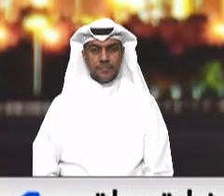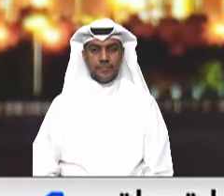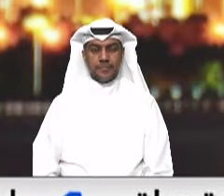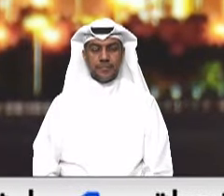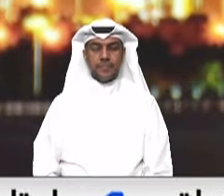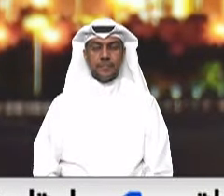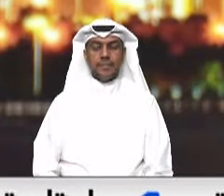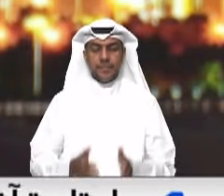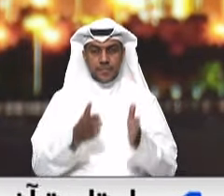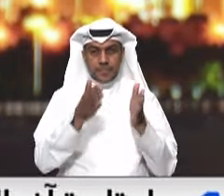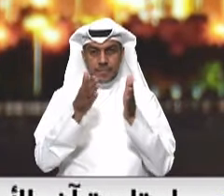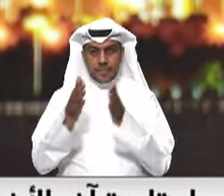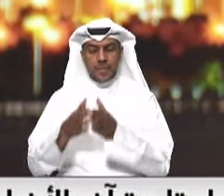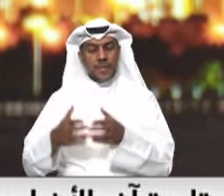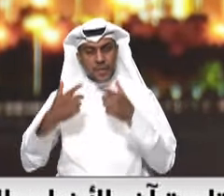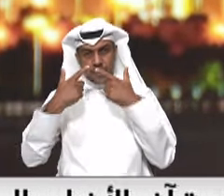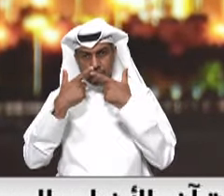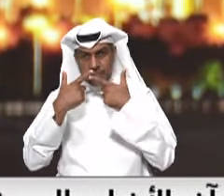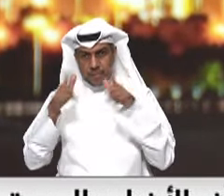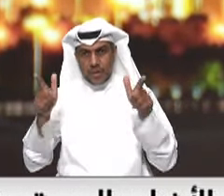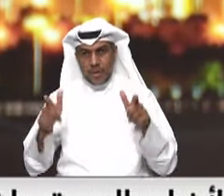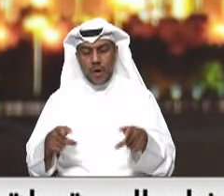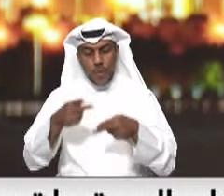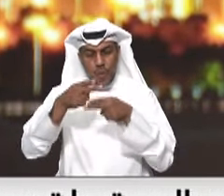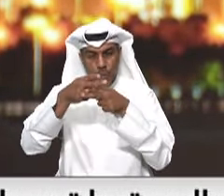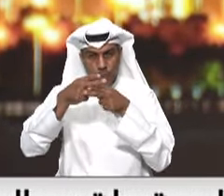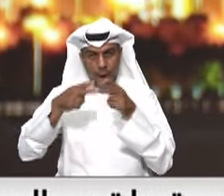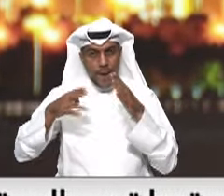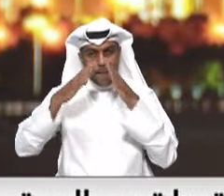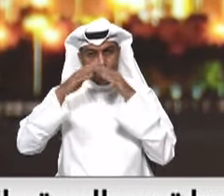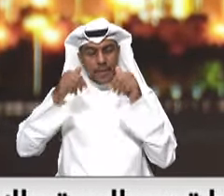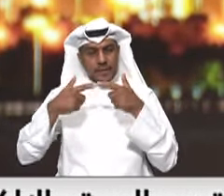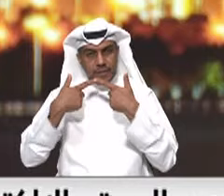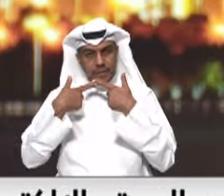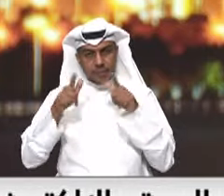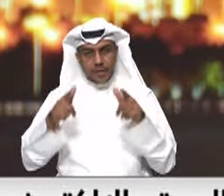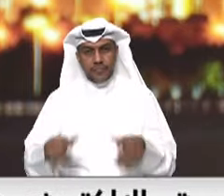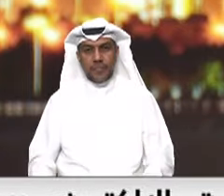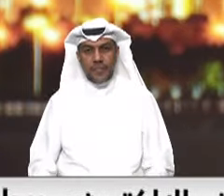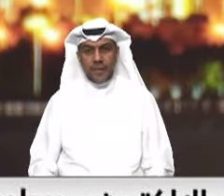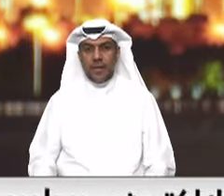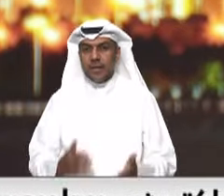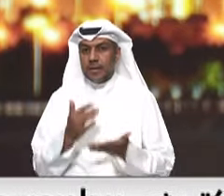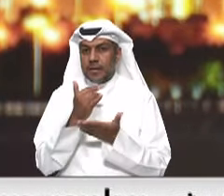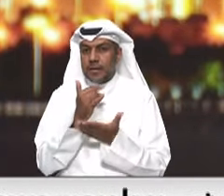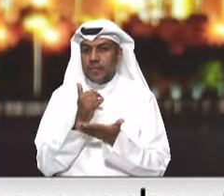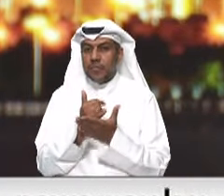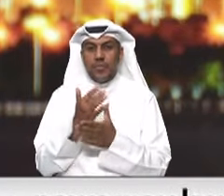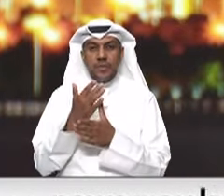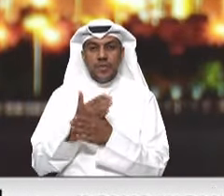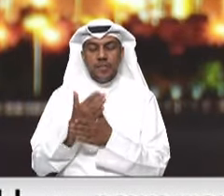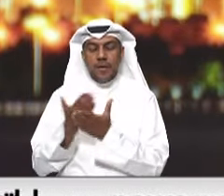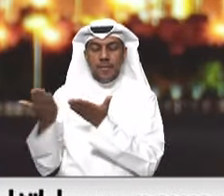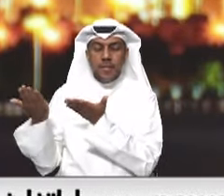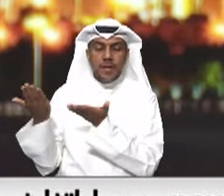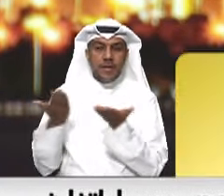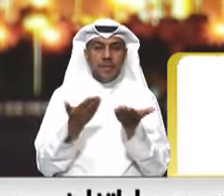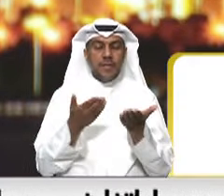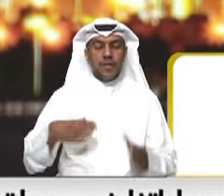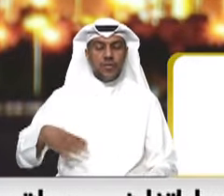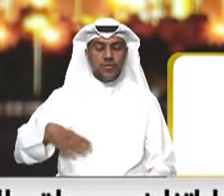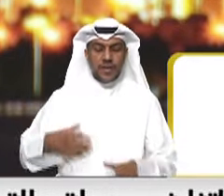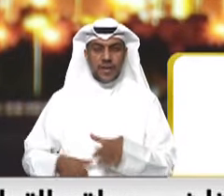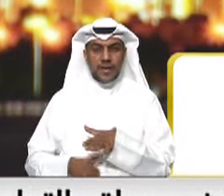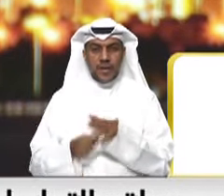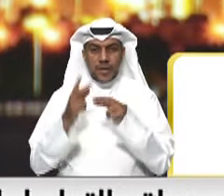وقد صدر بيان مشترك كويتي مصري بمناسبة زيارة الدولة لحضرة صاحب السمو أمير البلاد الشيخ مشعل الأحمد